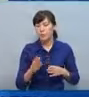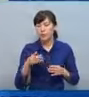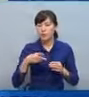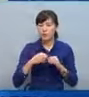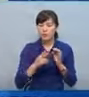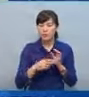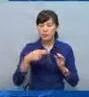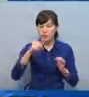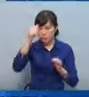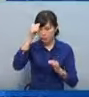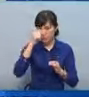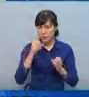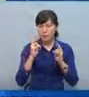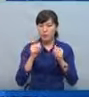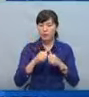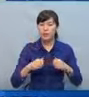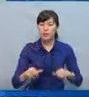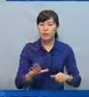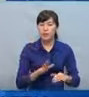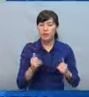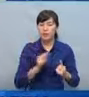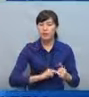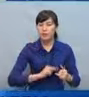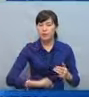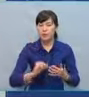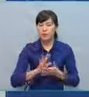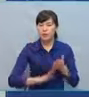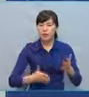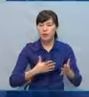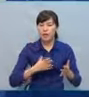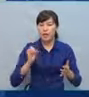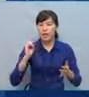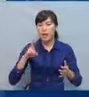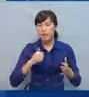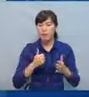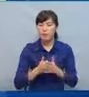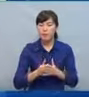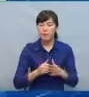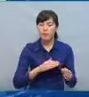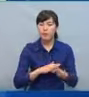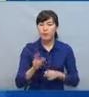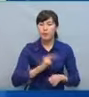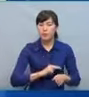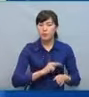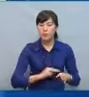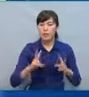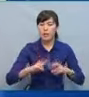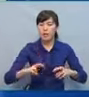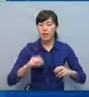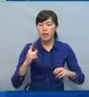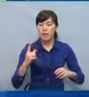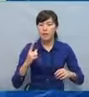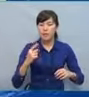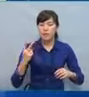1998 айында арнайы комиссия құрылды. Қазір жұмысын жасап жатыр. Біз сәуір айына дейін түгендеу жұмыстарын жүргіземіз. Біріншілігі үшін